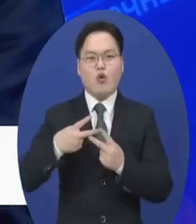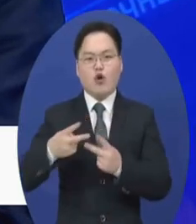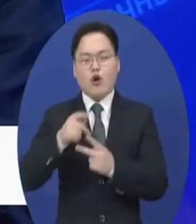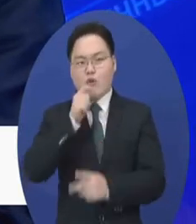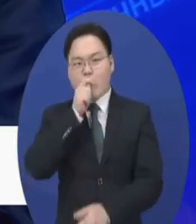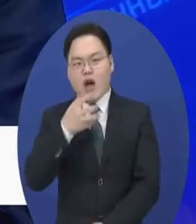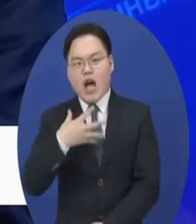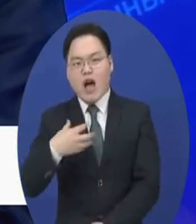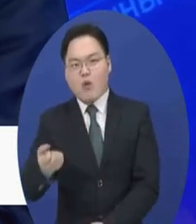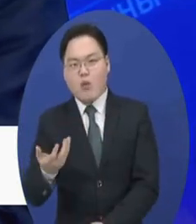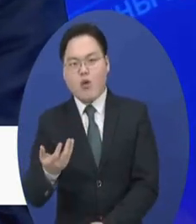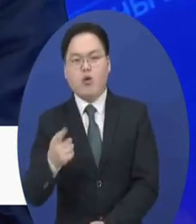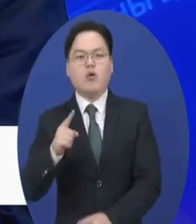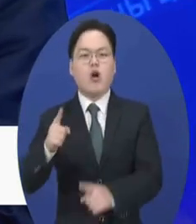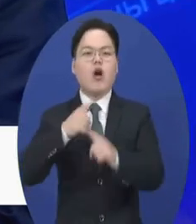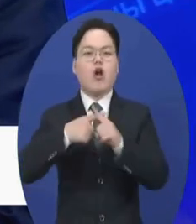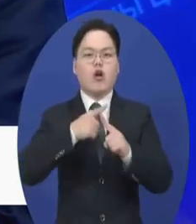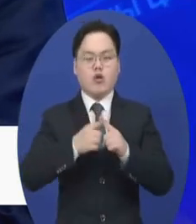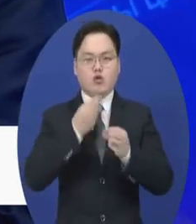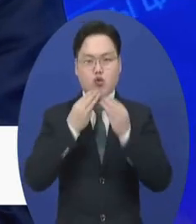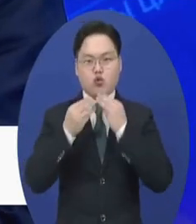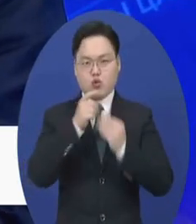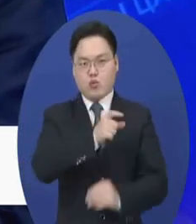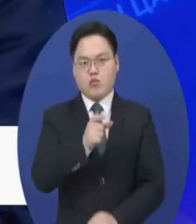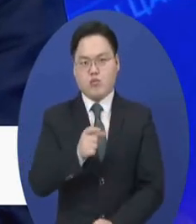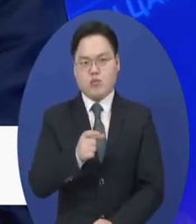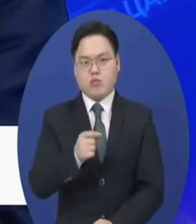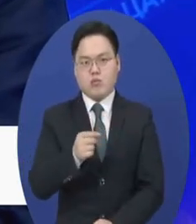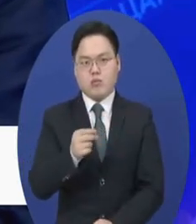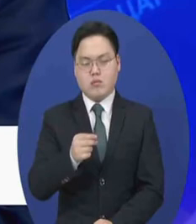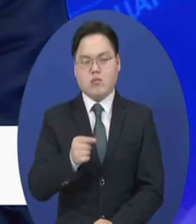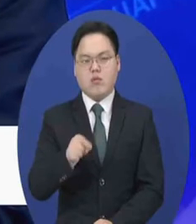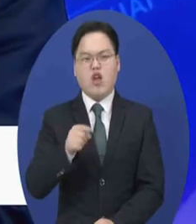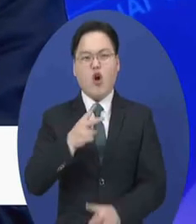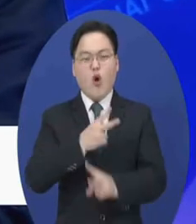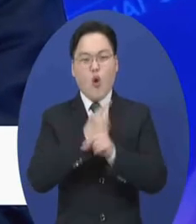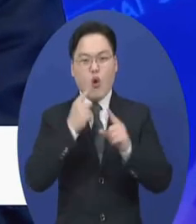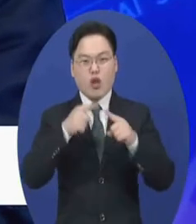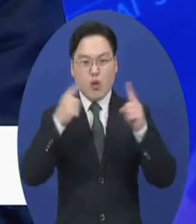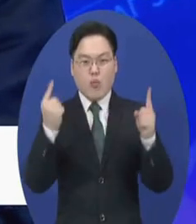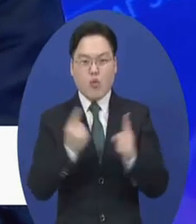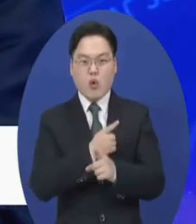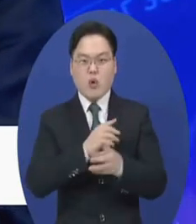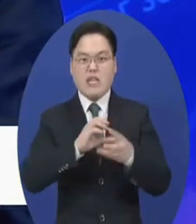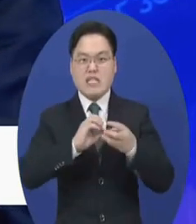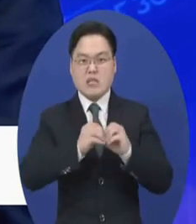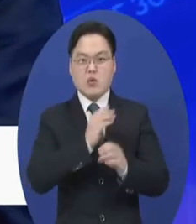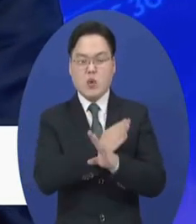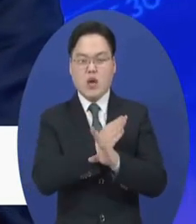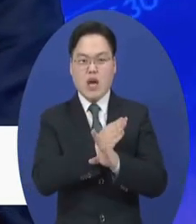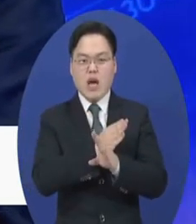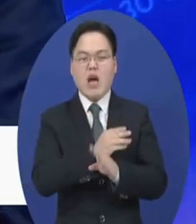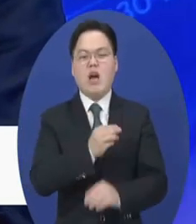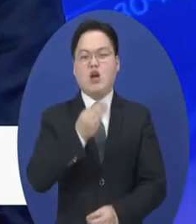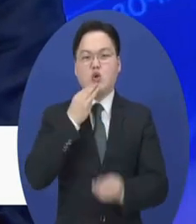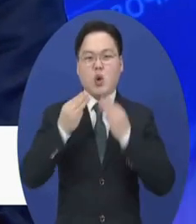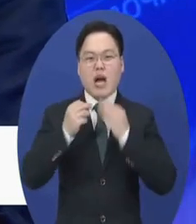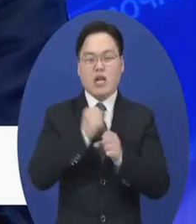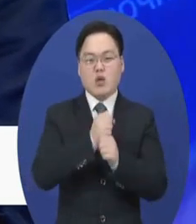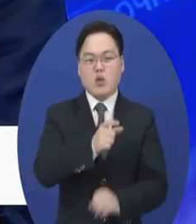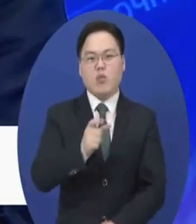үйлчлэгээ хөнгөлтөөр авах энэ бол хоригтой байхгүй хуулиараа тэгээ энэ хууль зөрчицсэн үйл хийцэн байгаа энэ шүүгч нэрэ шүүхэн захиргааны